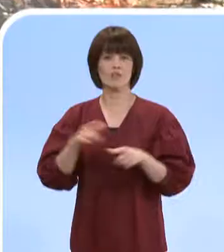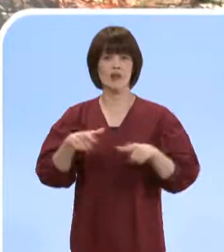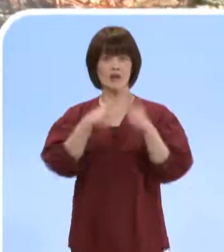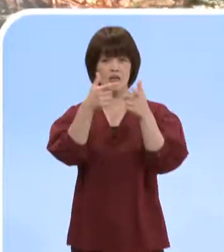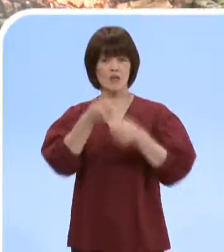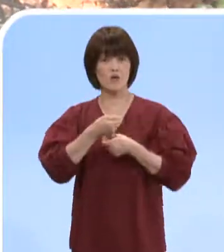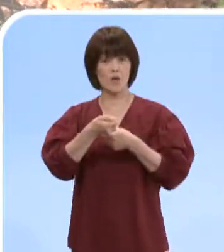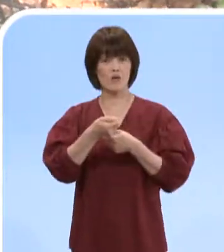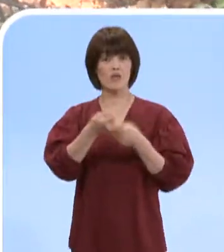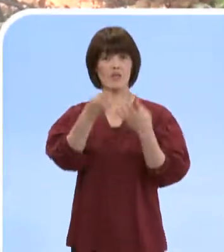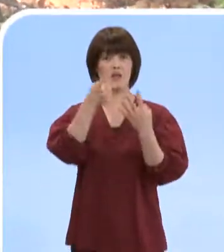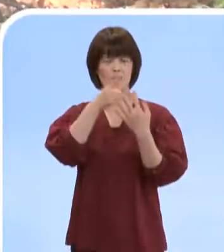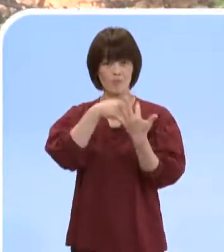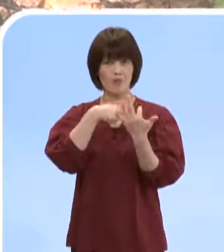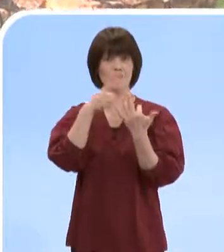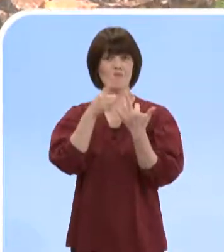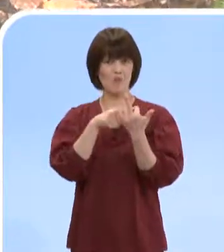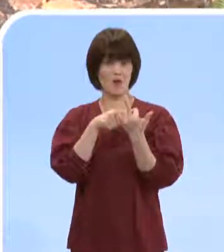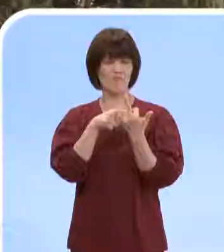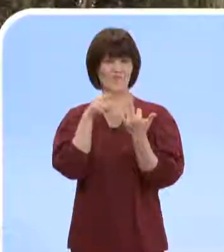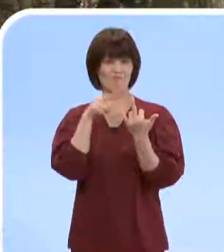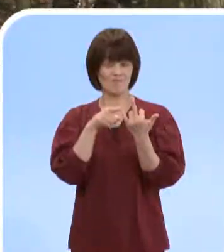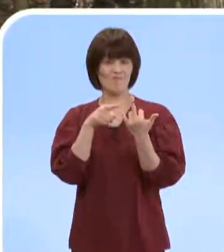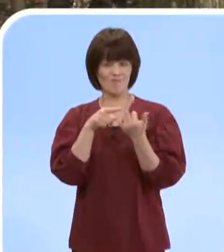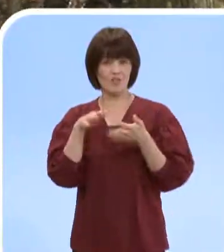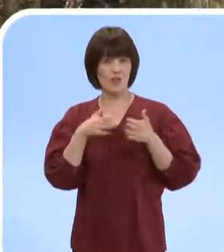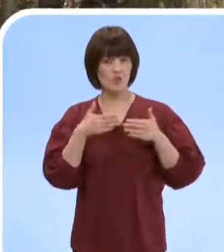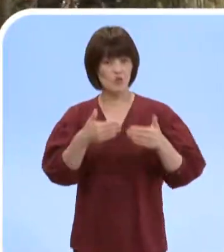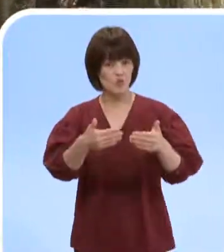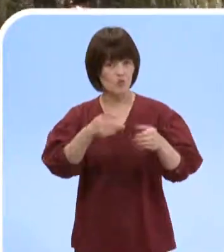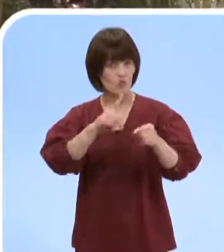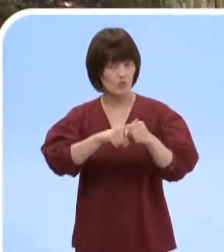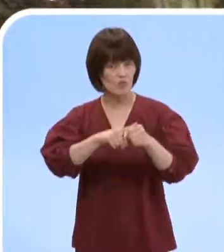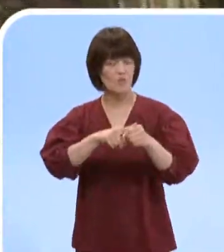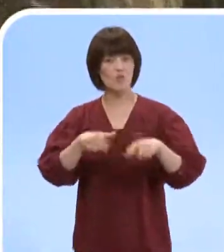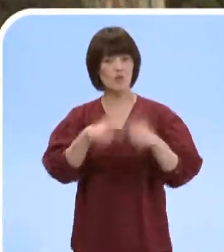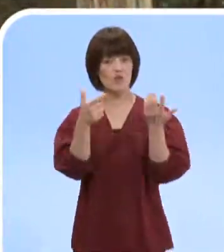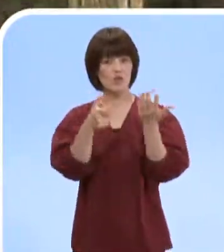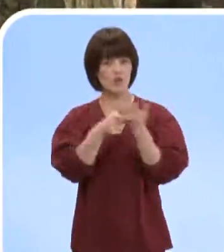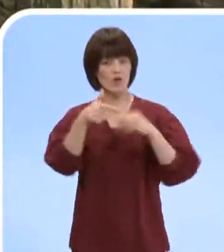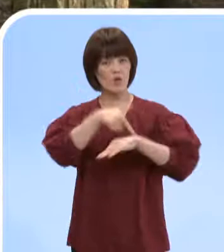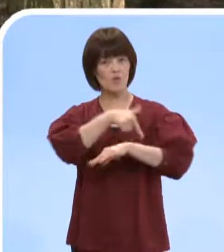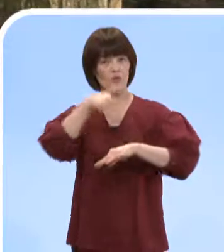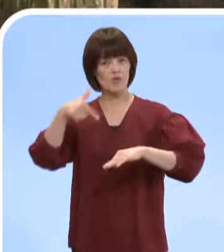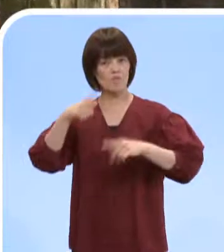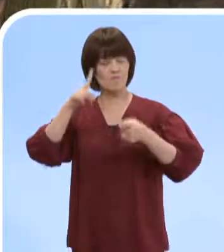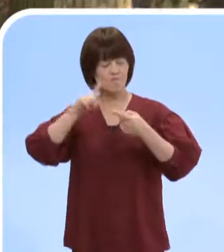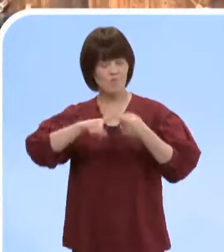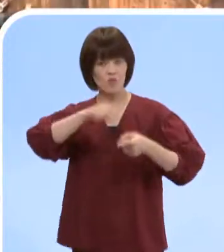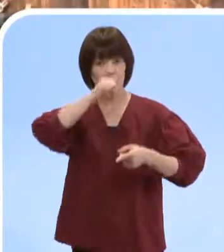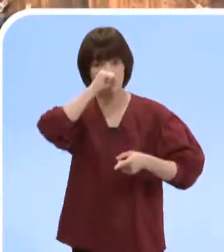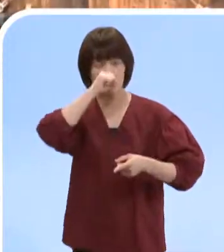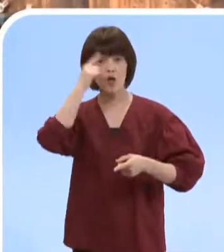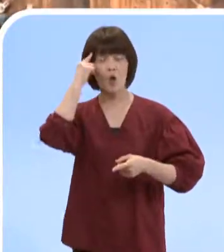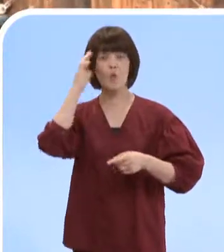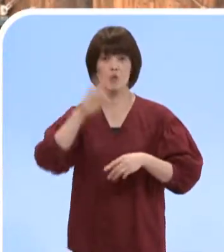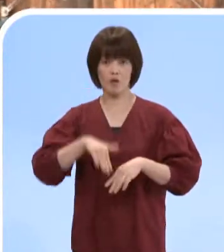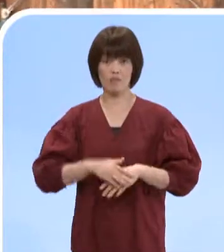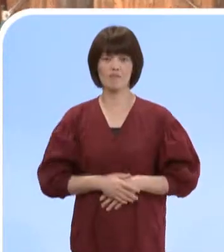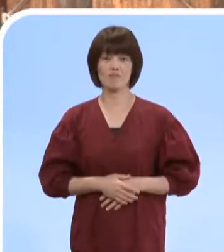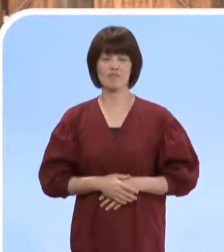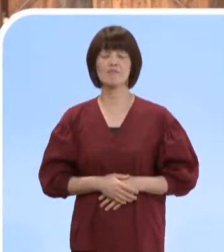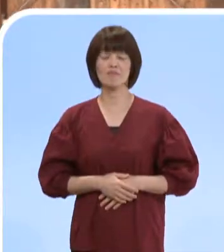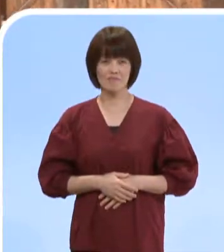伐を進めるためにも木の駅というのはとっても合理的なシステムだと思いました。木